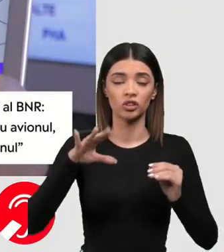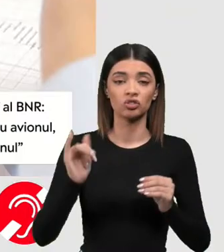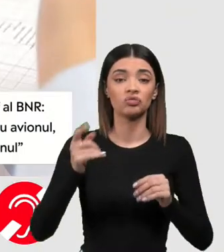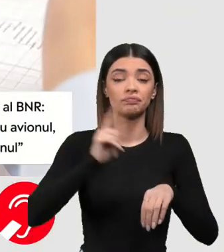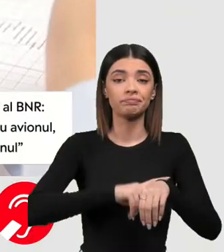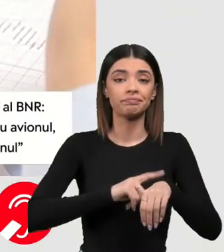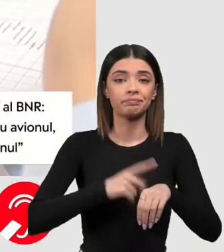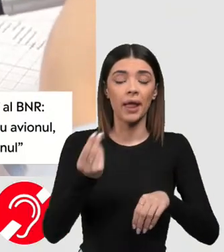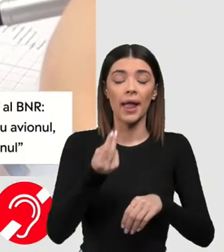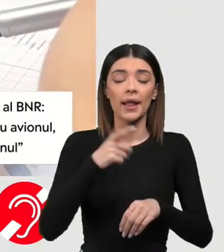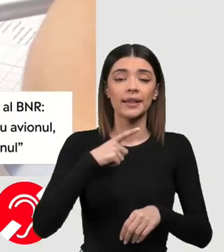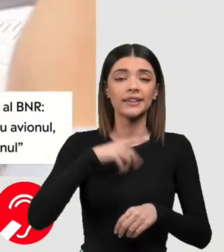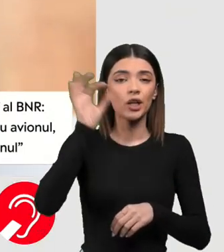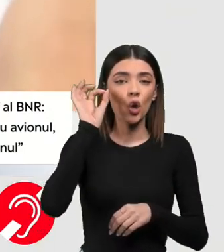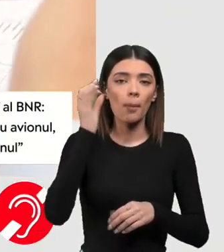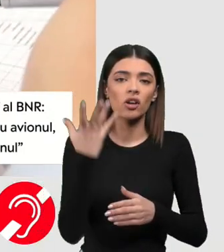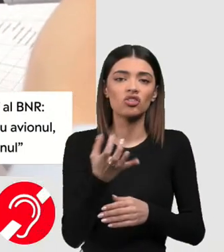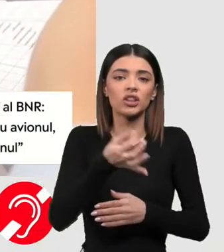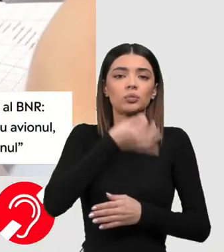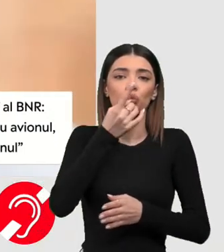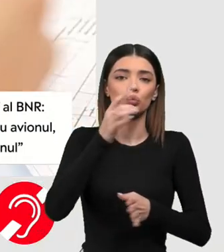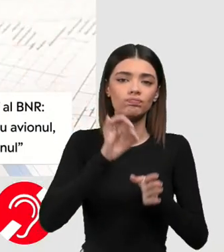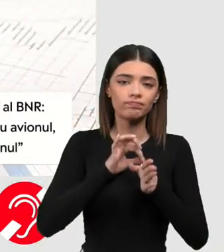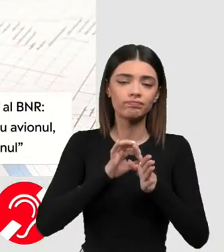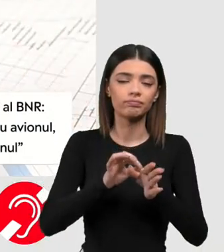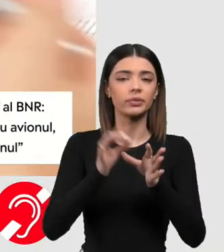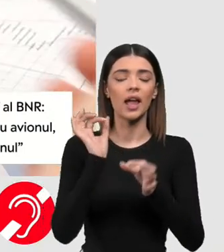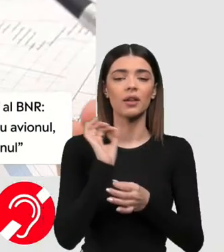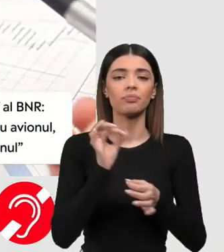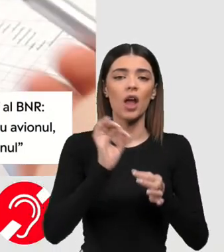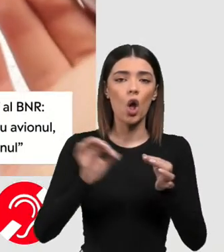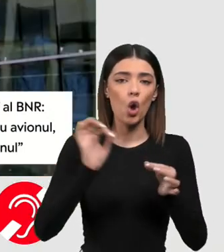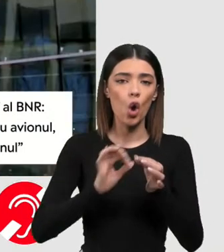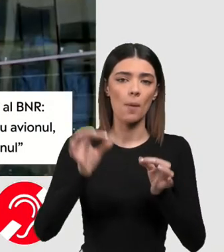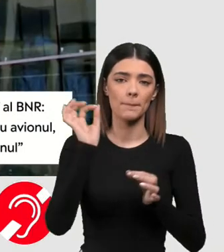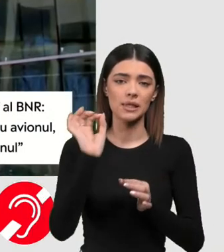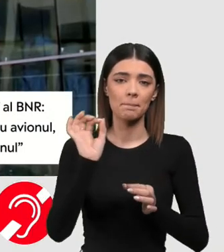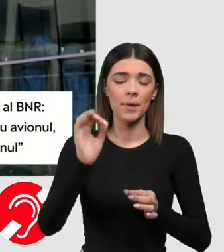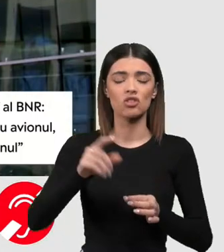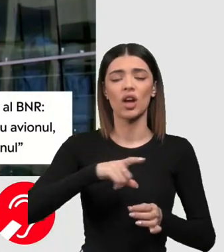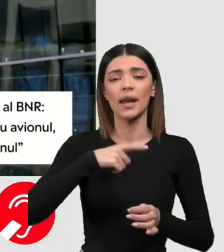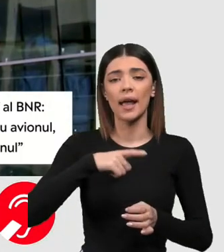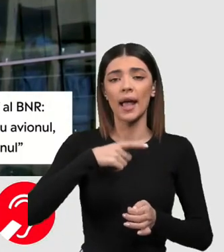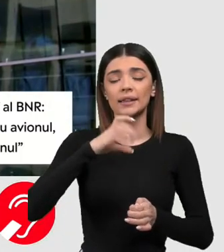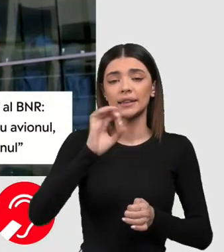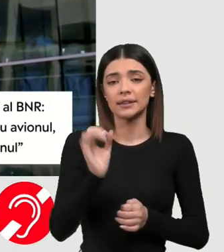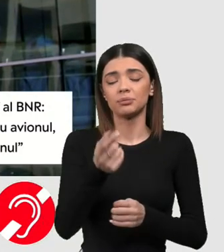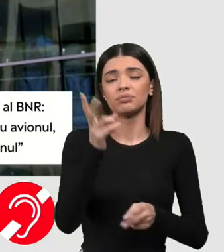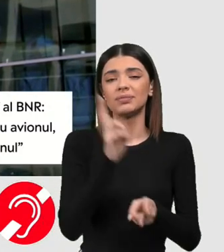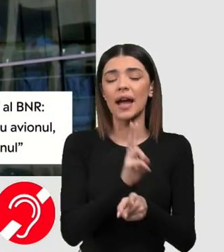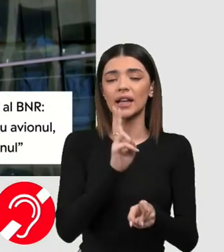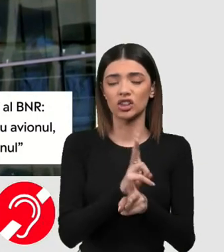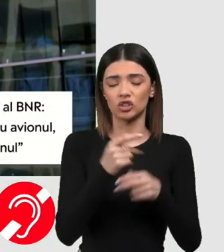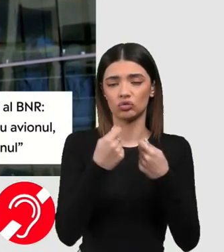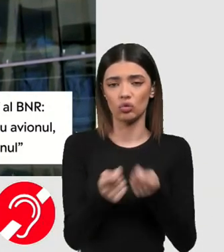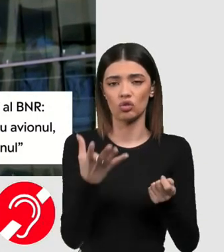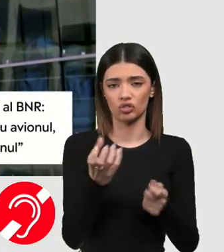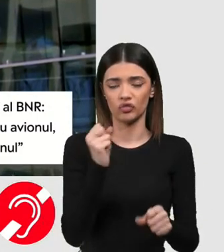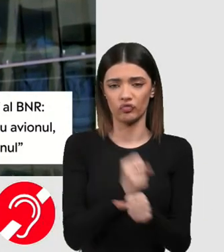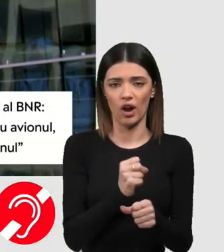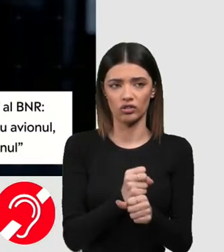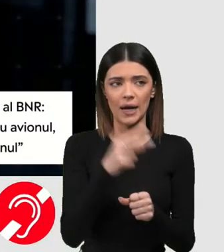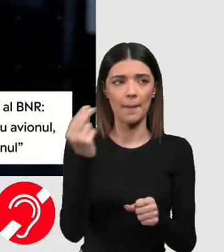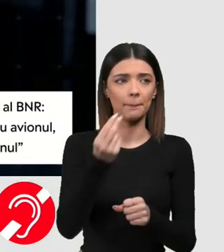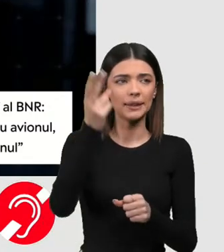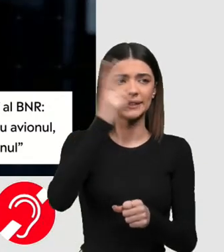atunci este normal ca îndemnul unui economist, de fapt cam oricărui economist, este de prudență. Sigur,